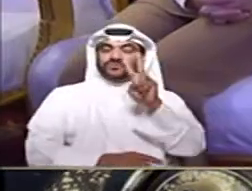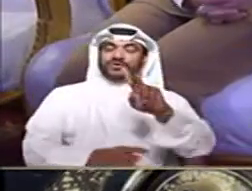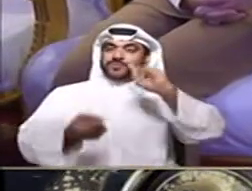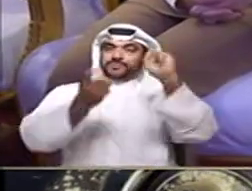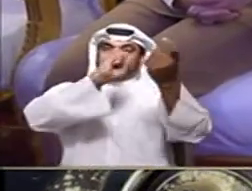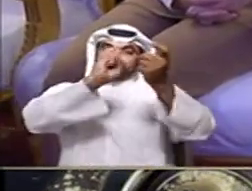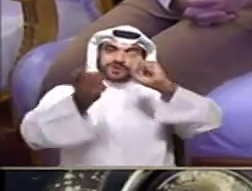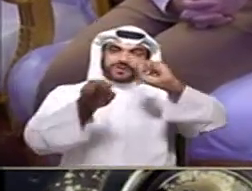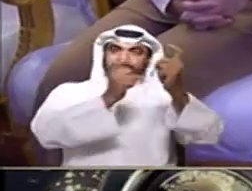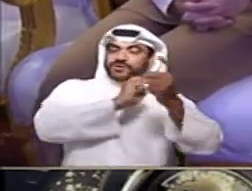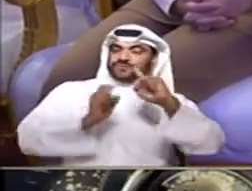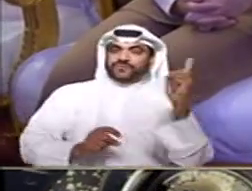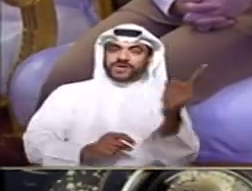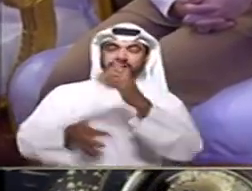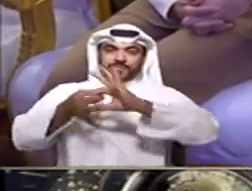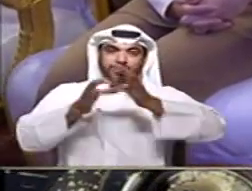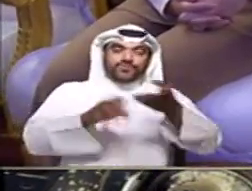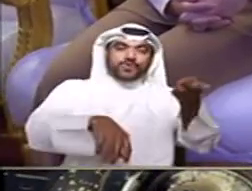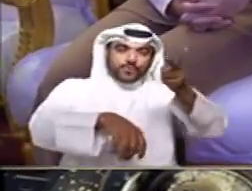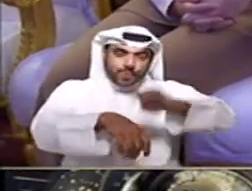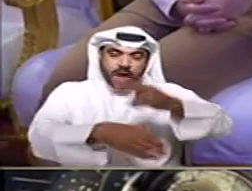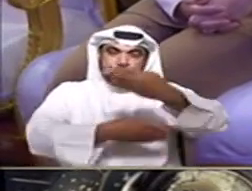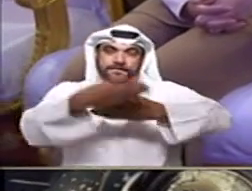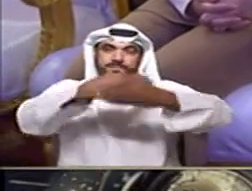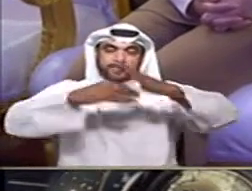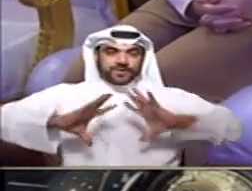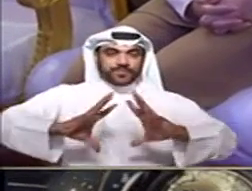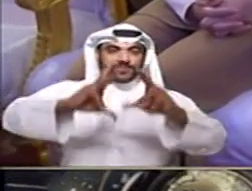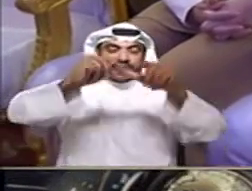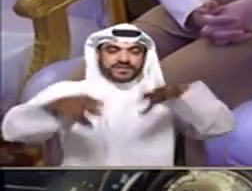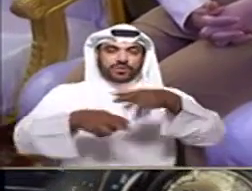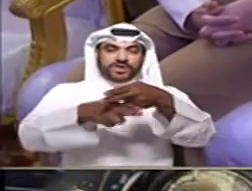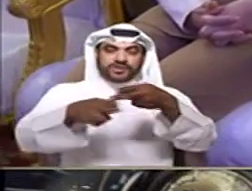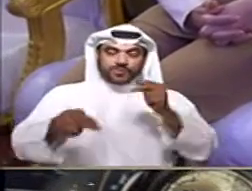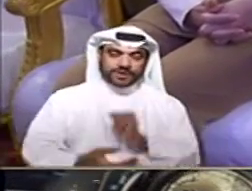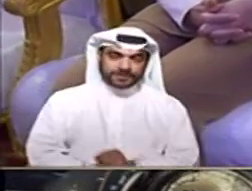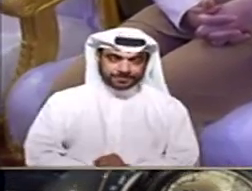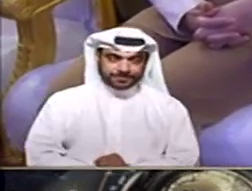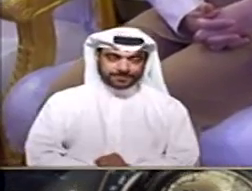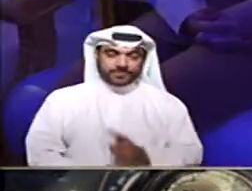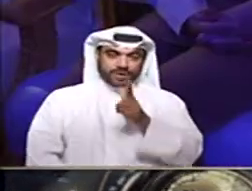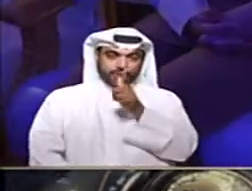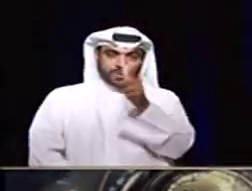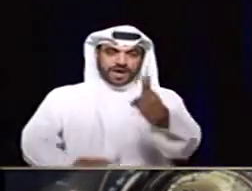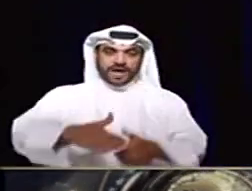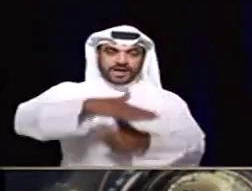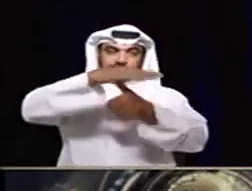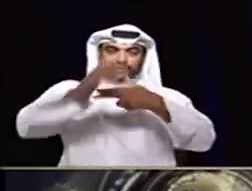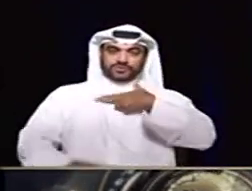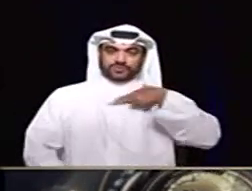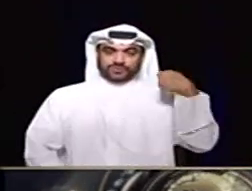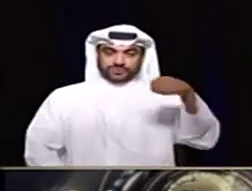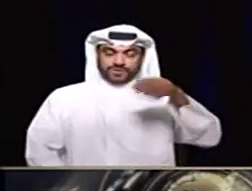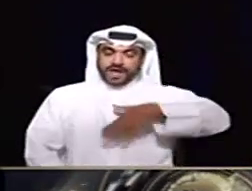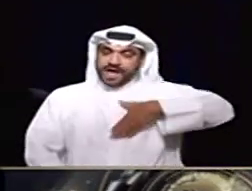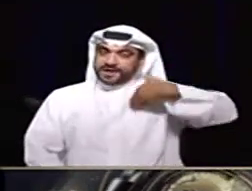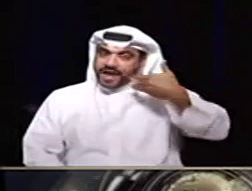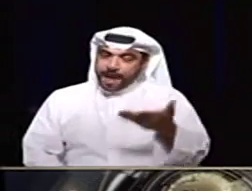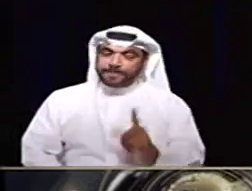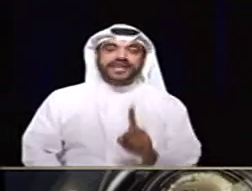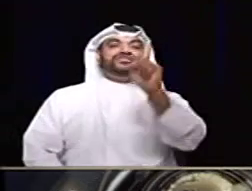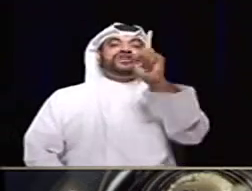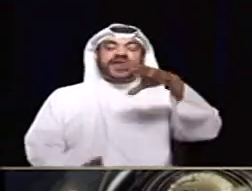مشاركتهم في مسيرة بناء وطنهم وتنميته. وعرب سموه عن أمله في أن يساهم هذا المشروع